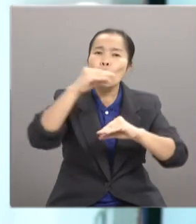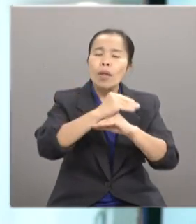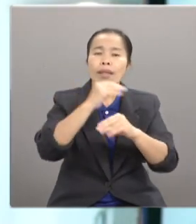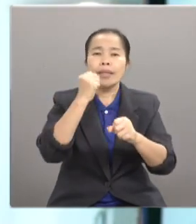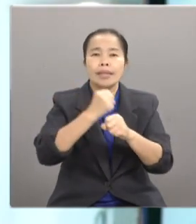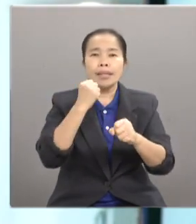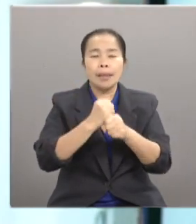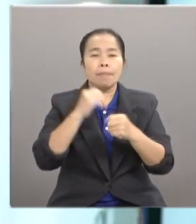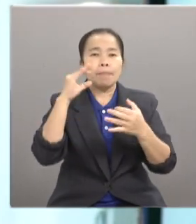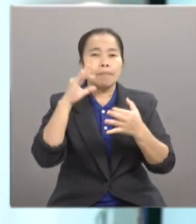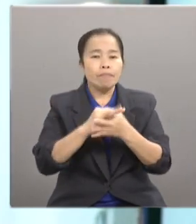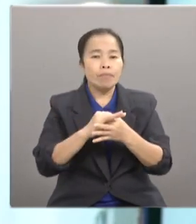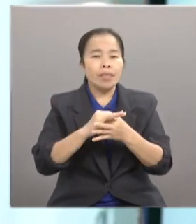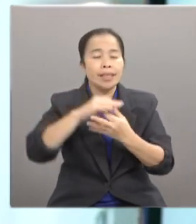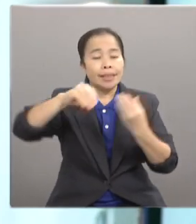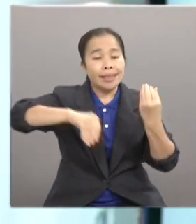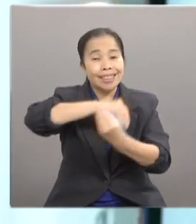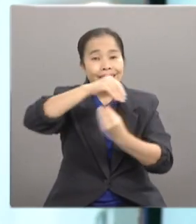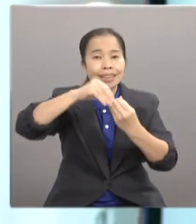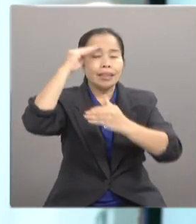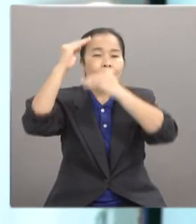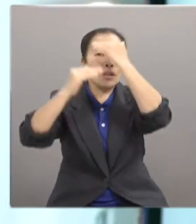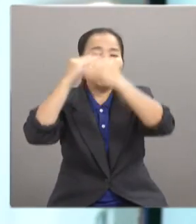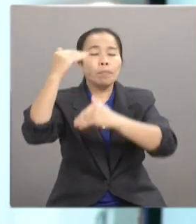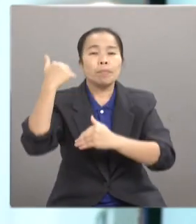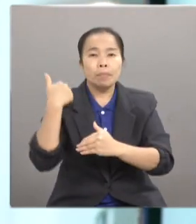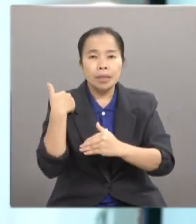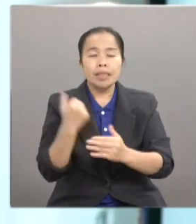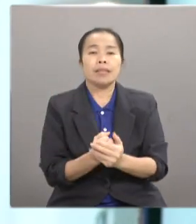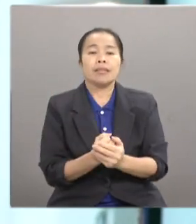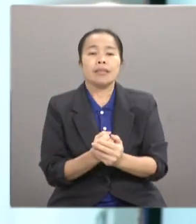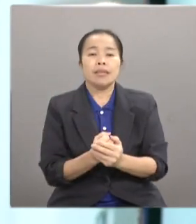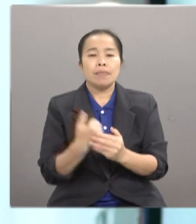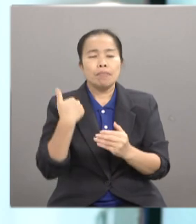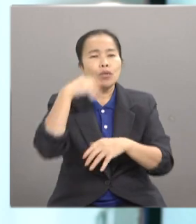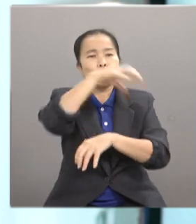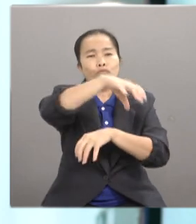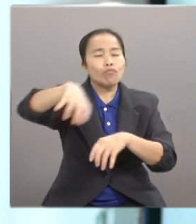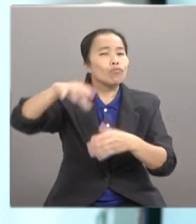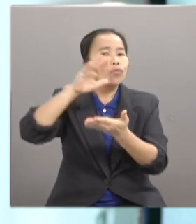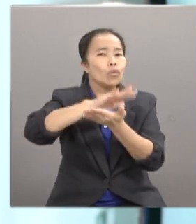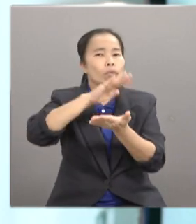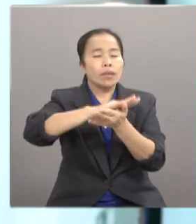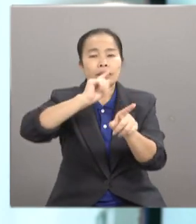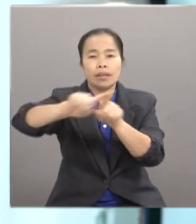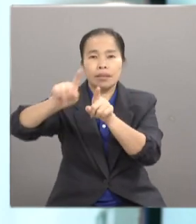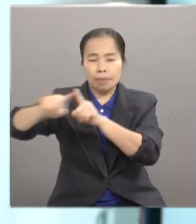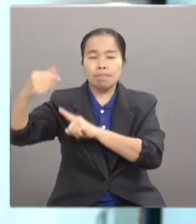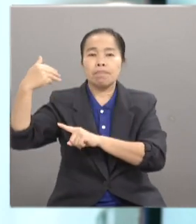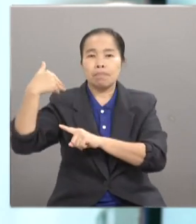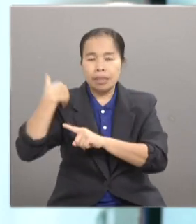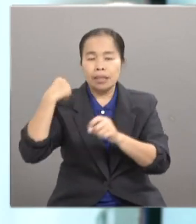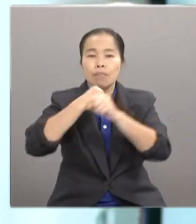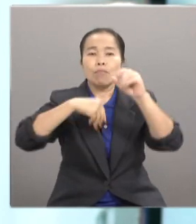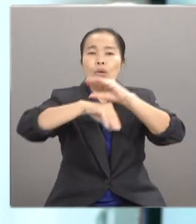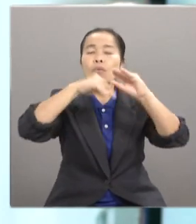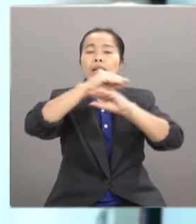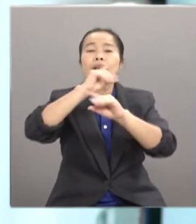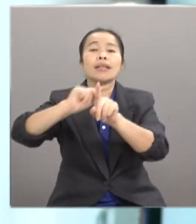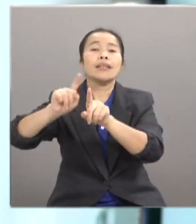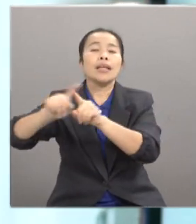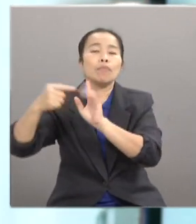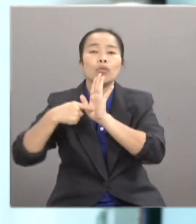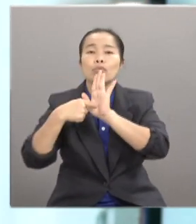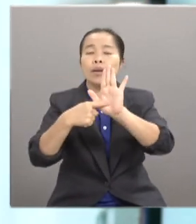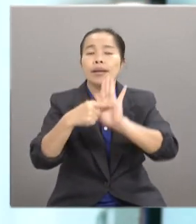Bixที่็กจะมีอยู่หายโงเรีน หายโครงการที่มีอะไรต่าง ที่สามารถเป็แบบ